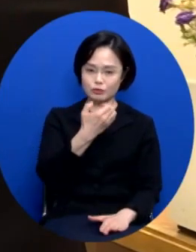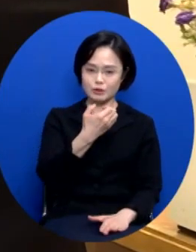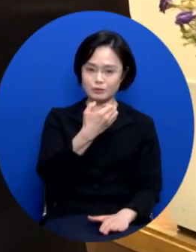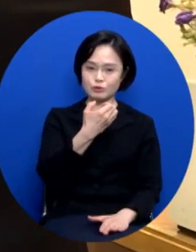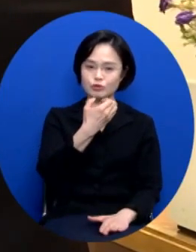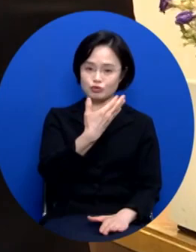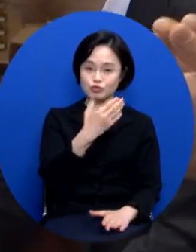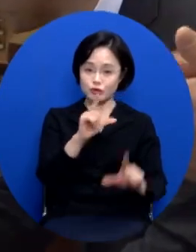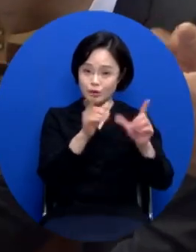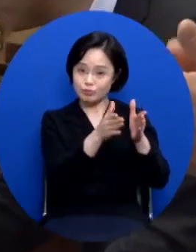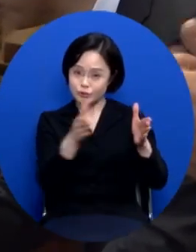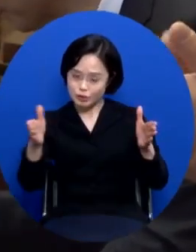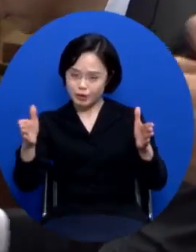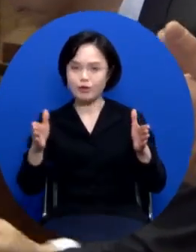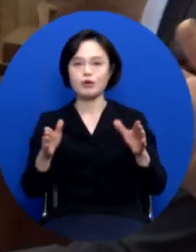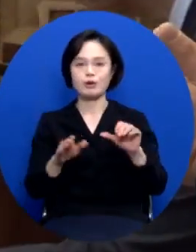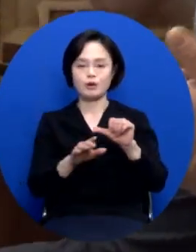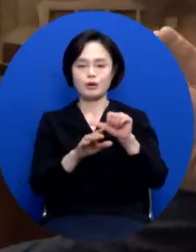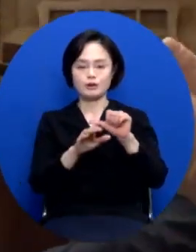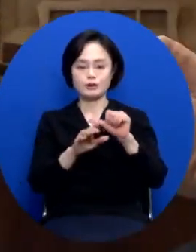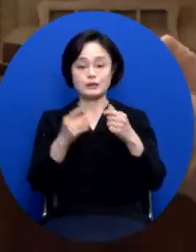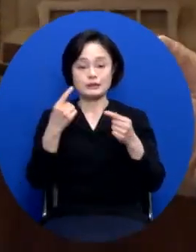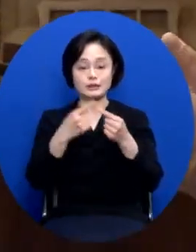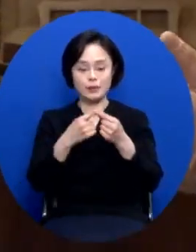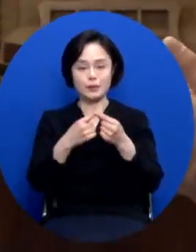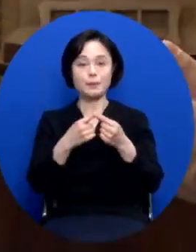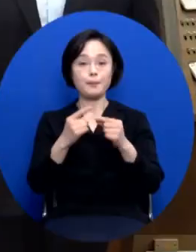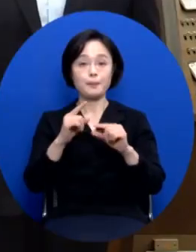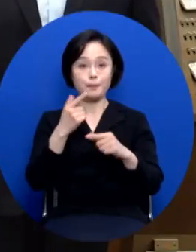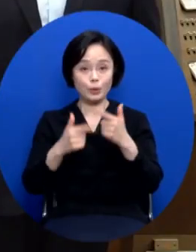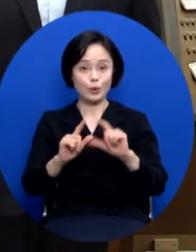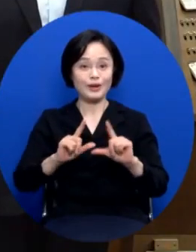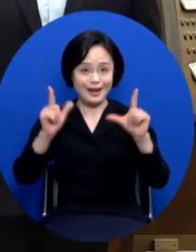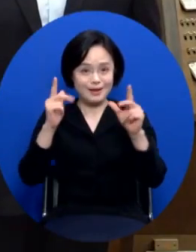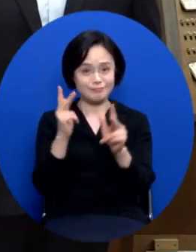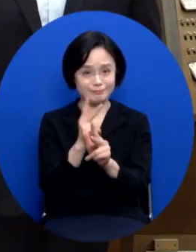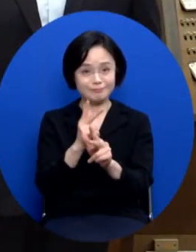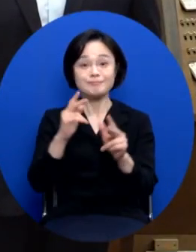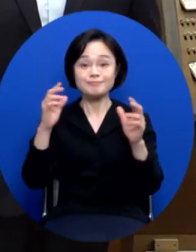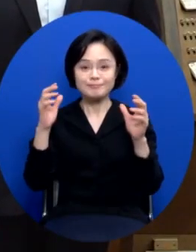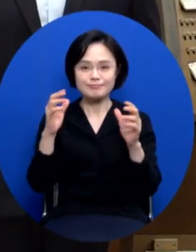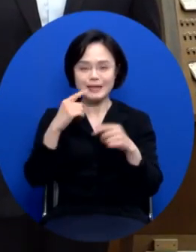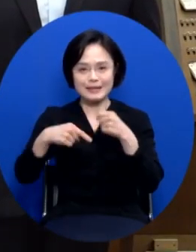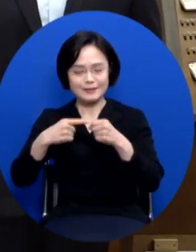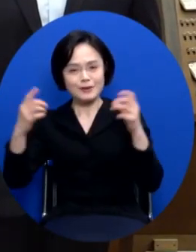첫 목요일에 교직원과 동문, 재학생 등이 모여 지구촌의